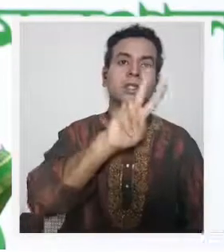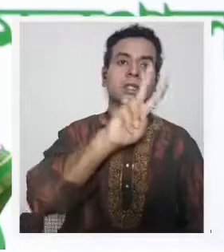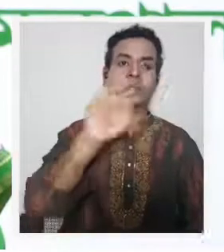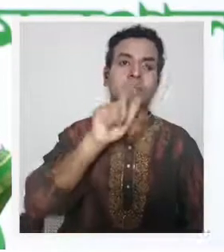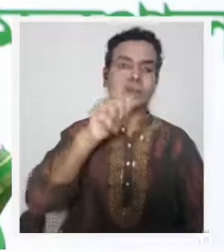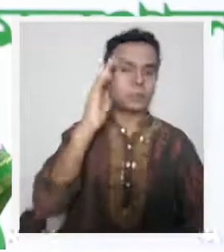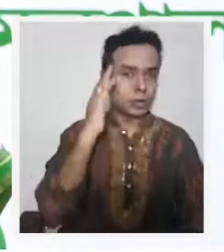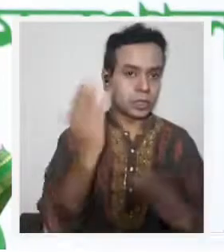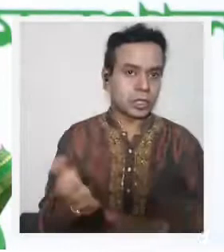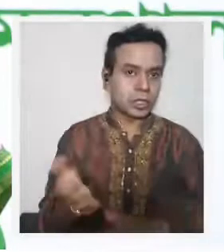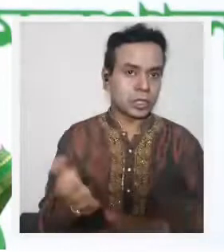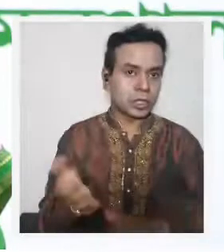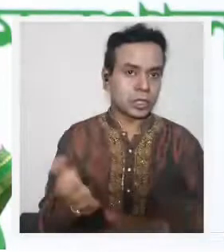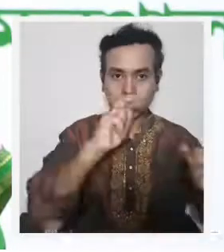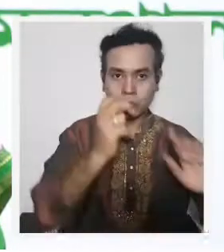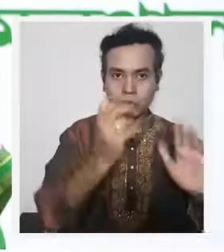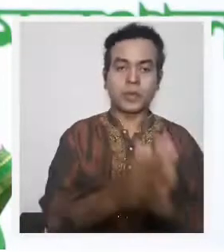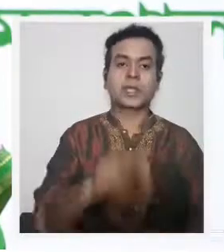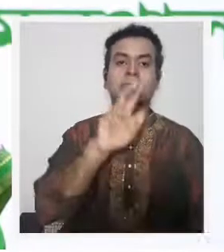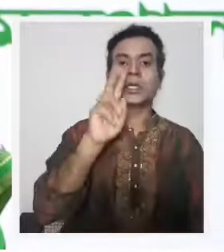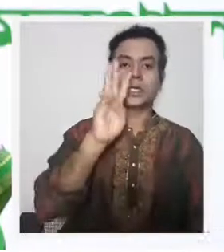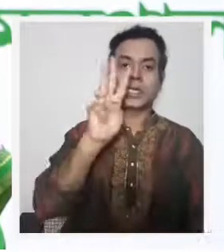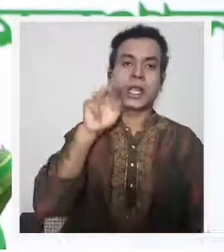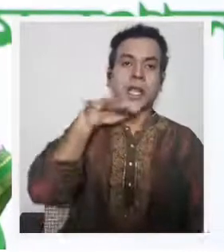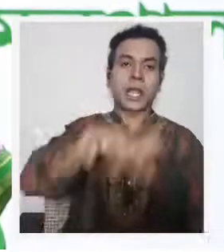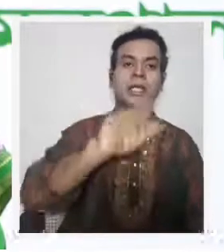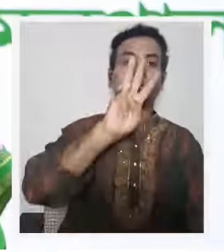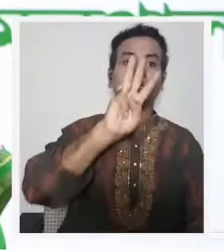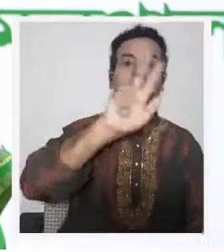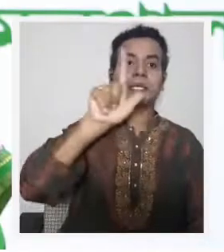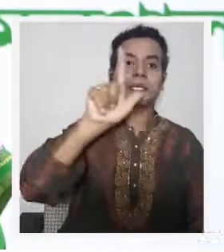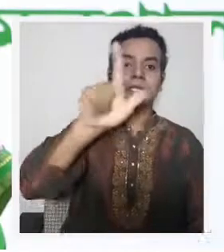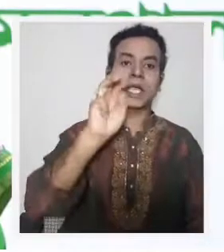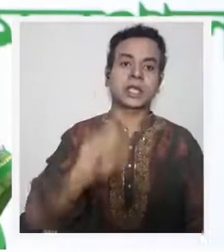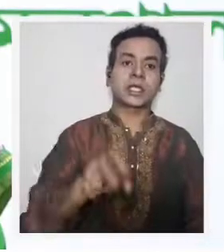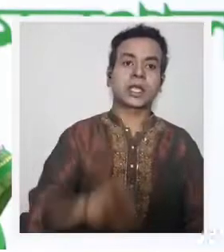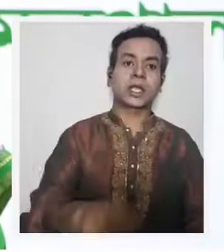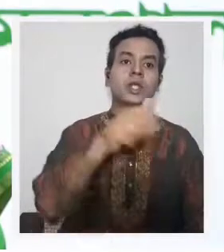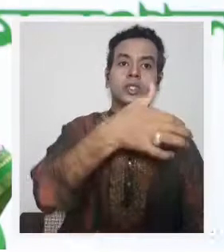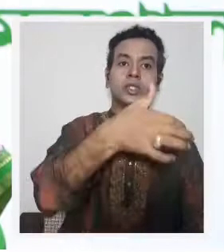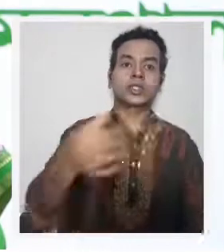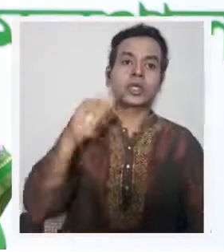52,04,508 জন। মৃত্যুবরণ করেছেন 4,286 জন 24 ঘন্টায়, এ পর্যন্ত